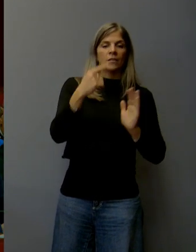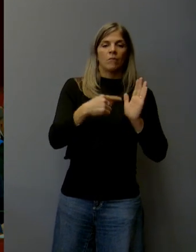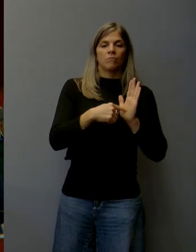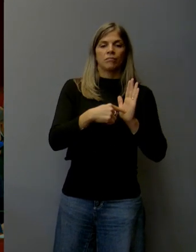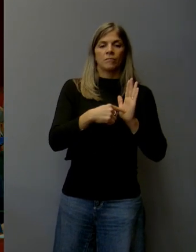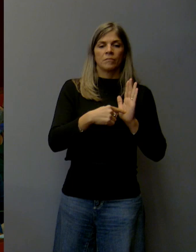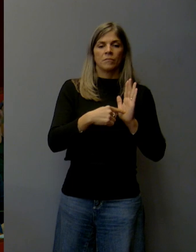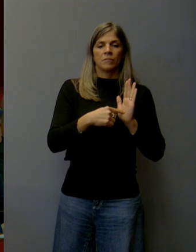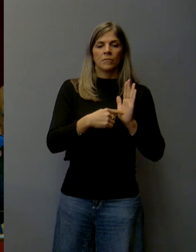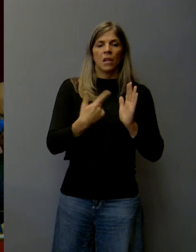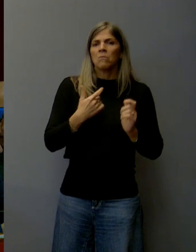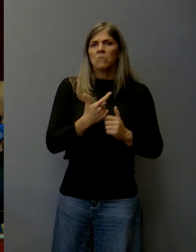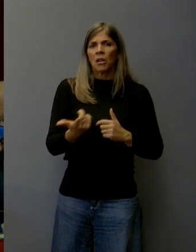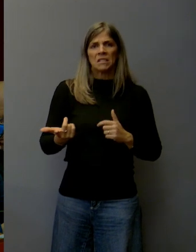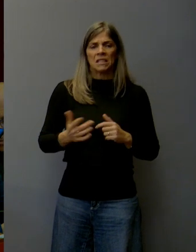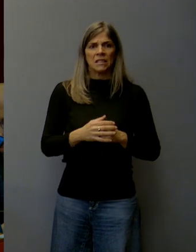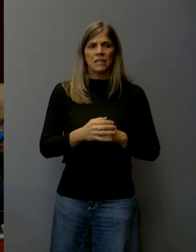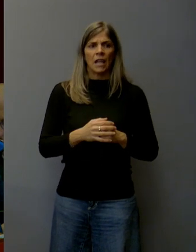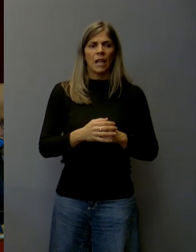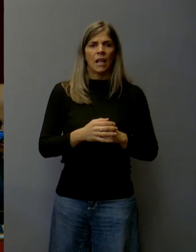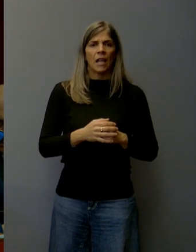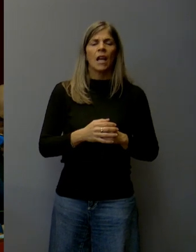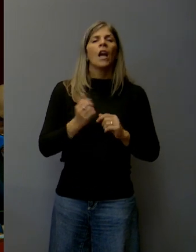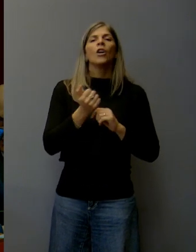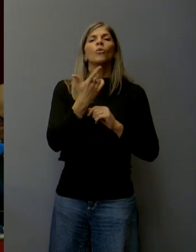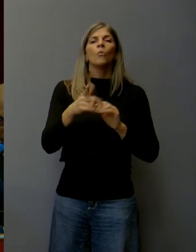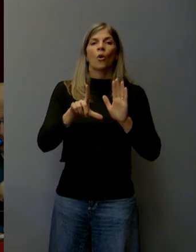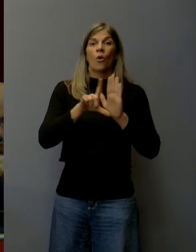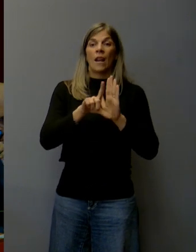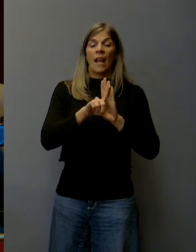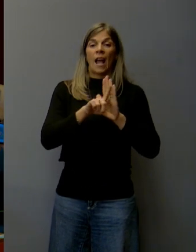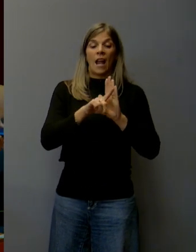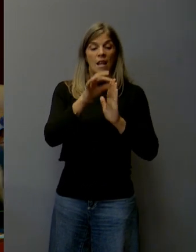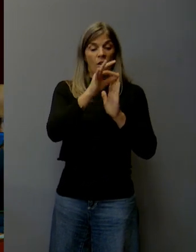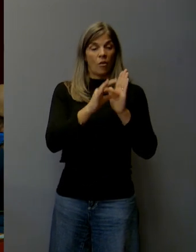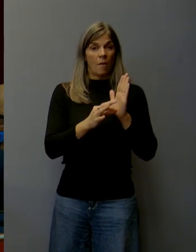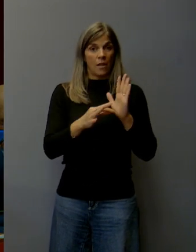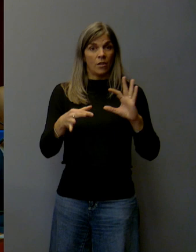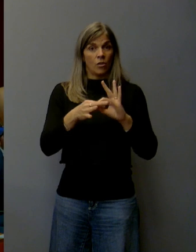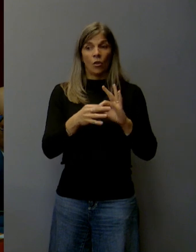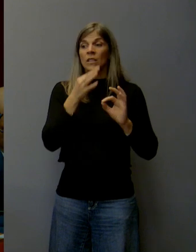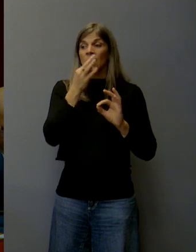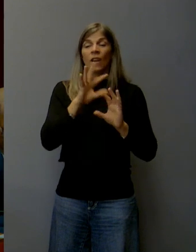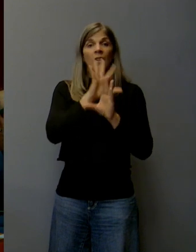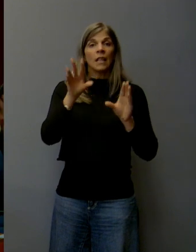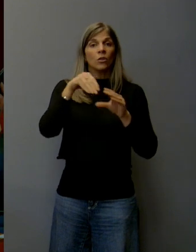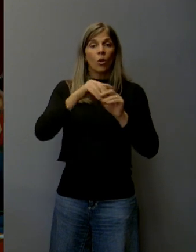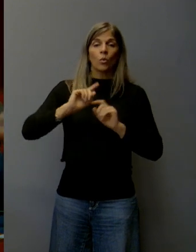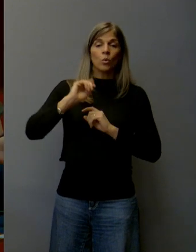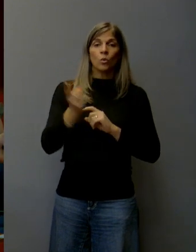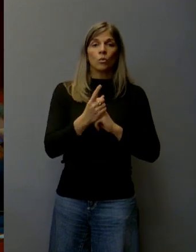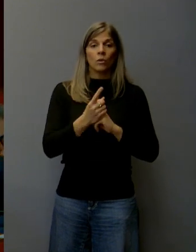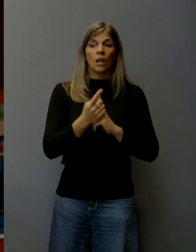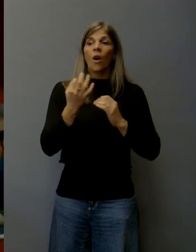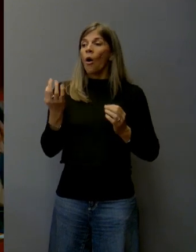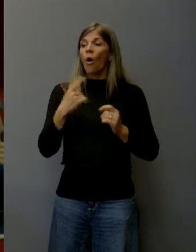non esiste cioè la la il numero legale a termine di regolamento lo componiamo tutti quindi o uscite